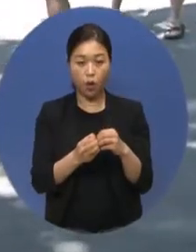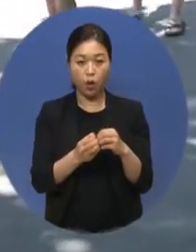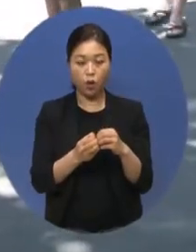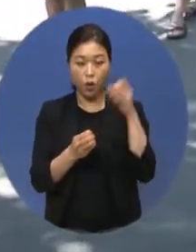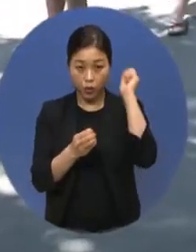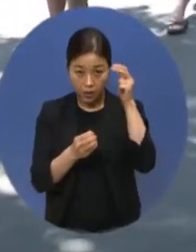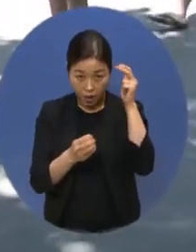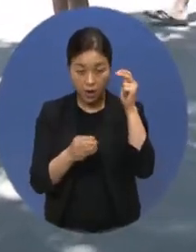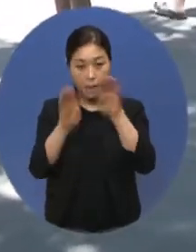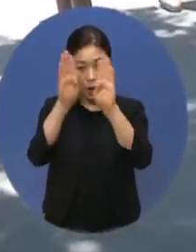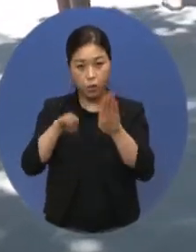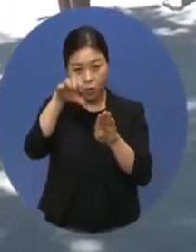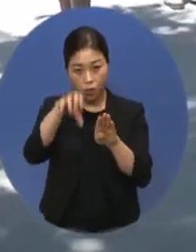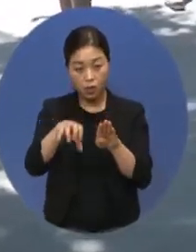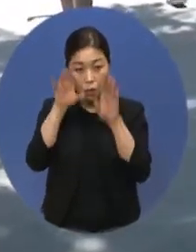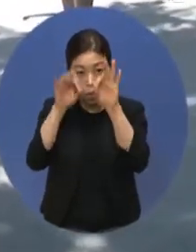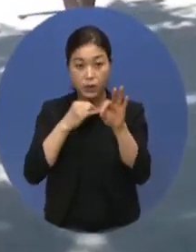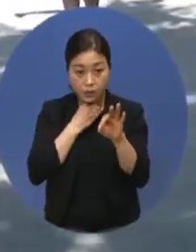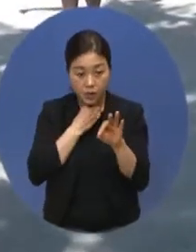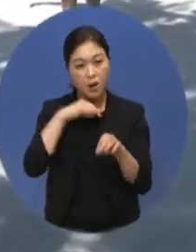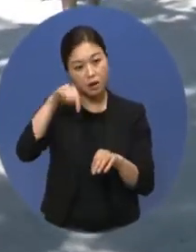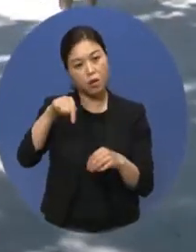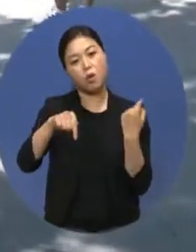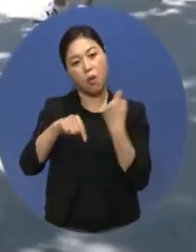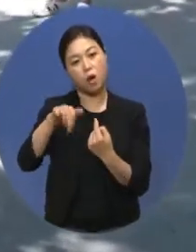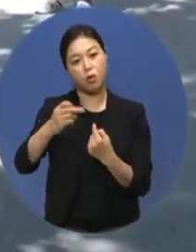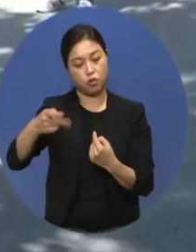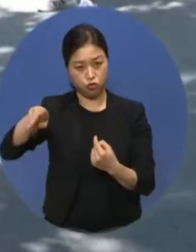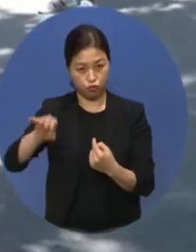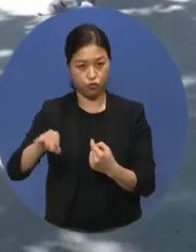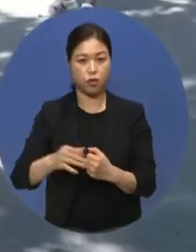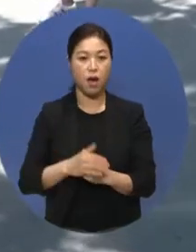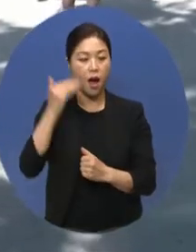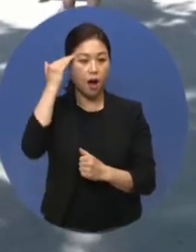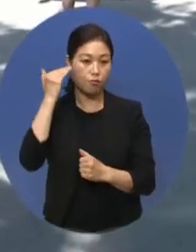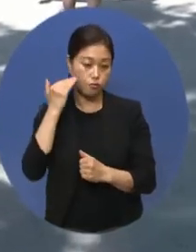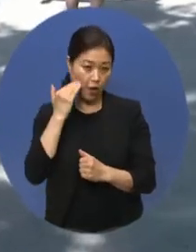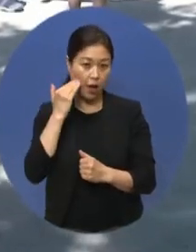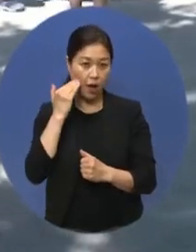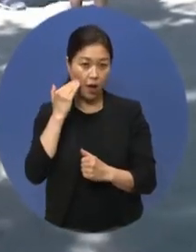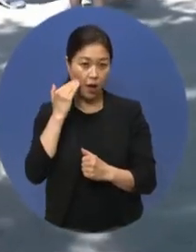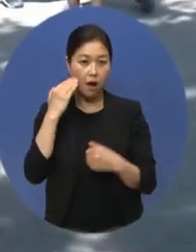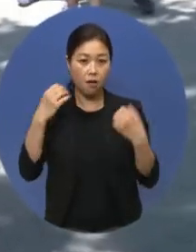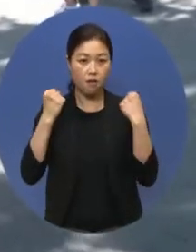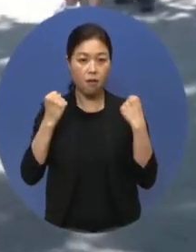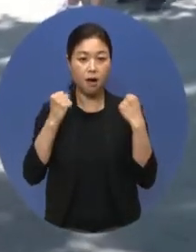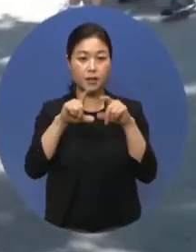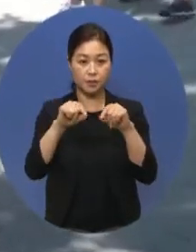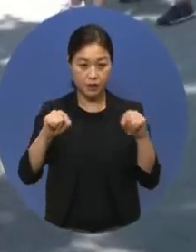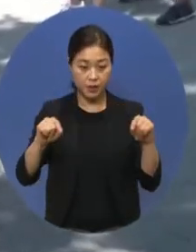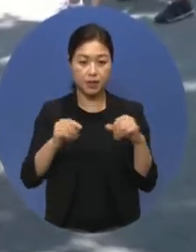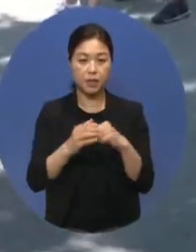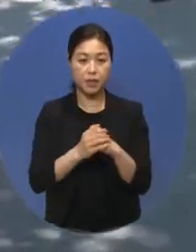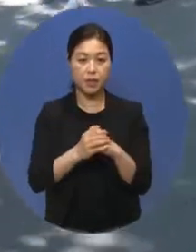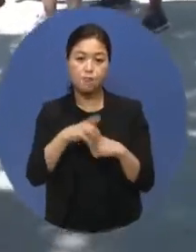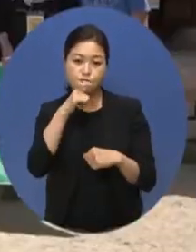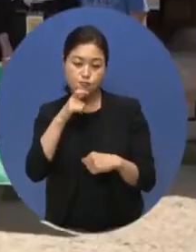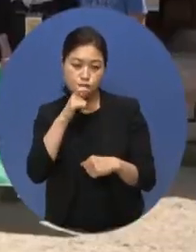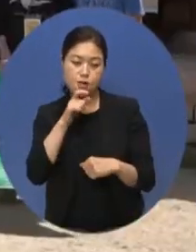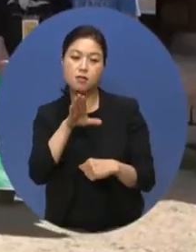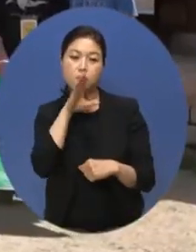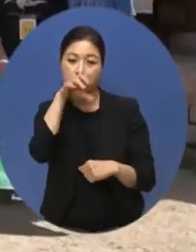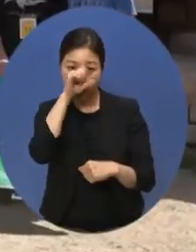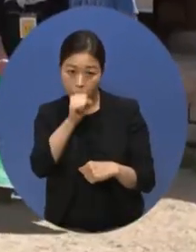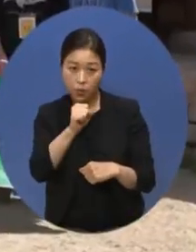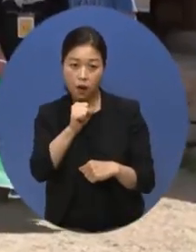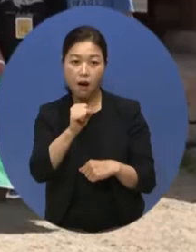보고 싶다면 고려궁이다. 한국 전통의 건강한 음식과 미네랄 워터가 재료이고